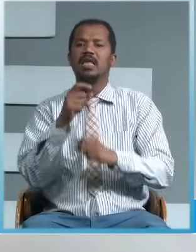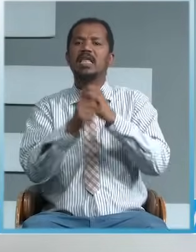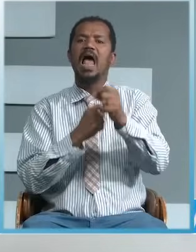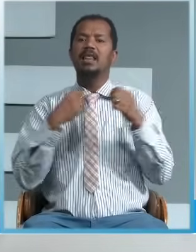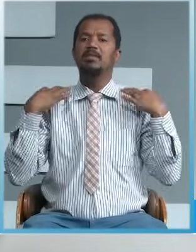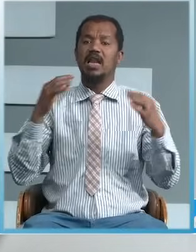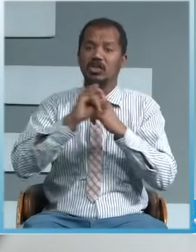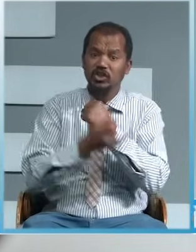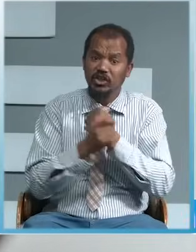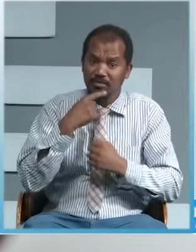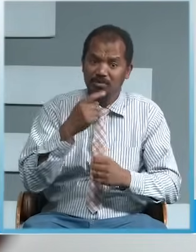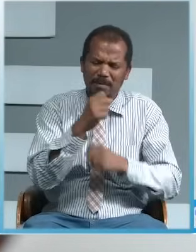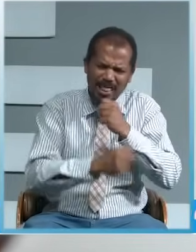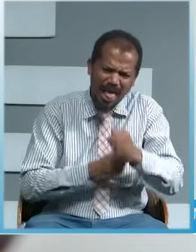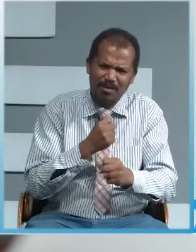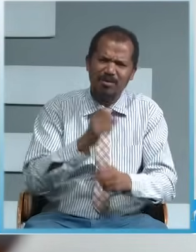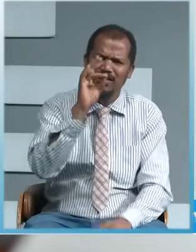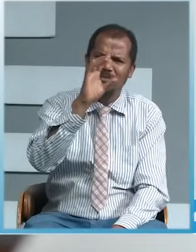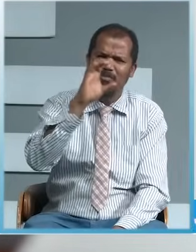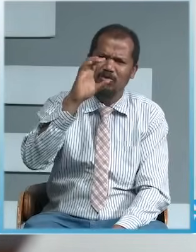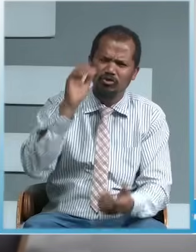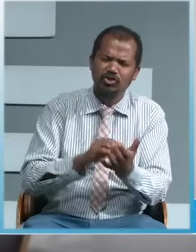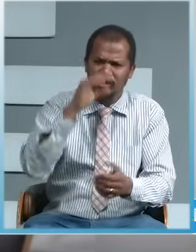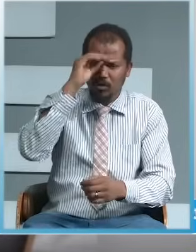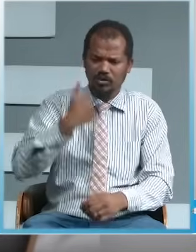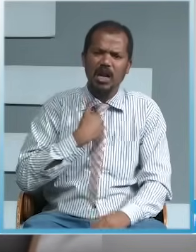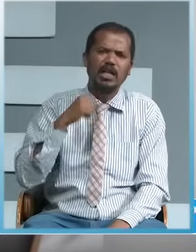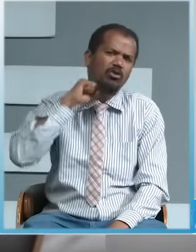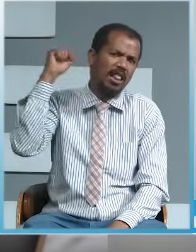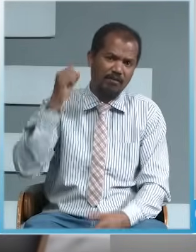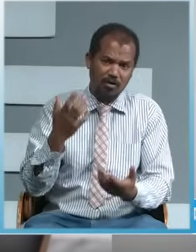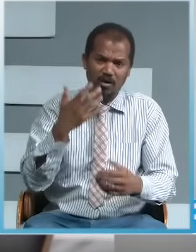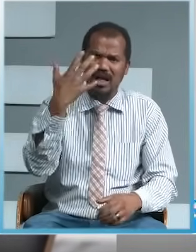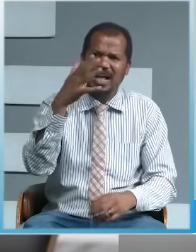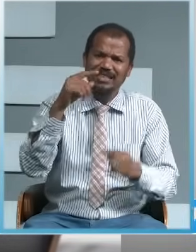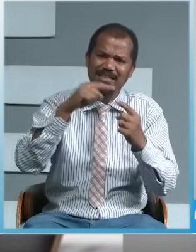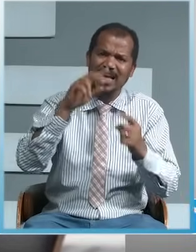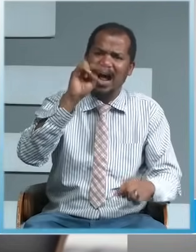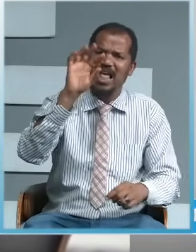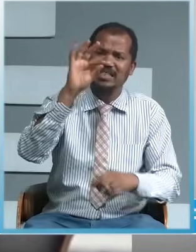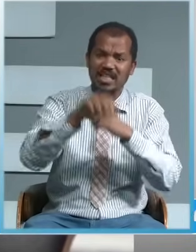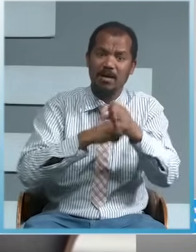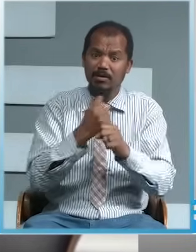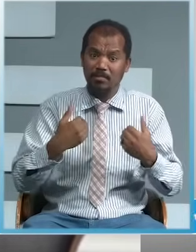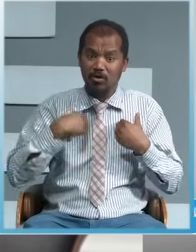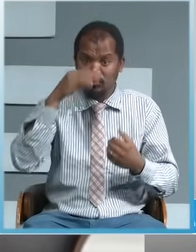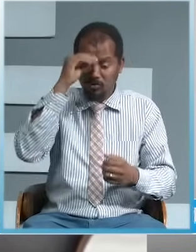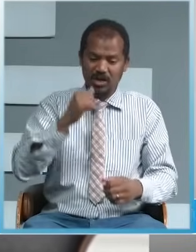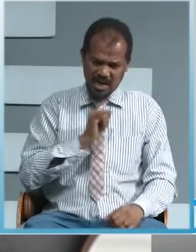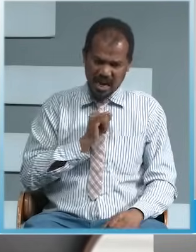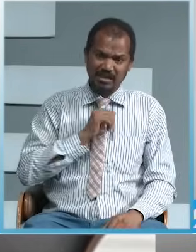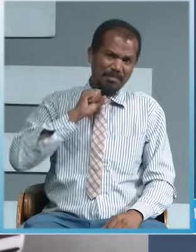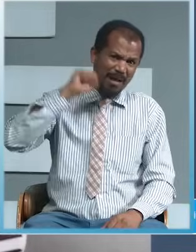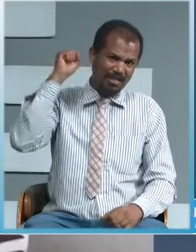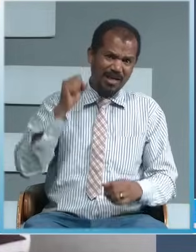يا عالم تينا رجتن دميلو بها يامتو سباه متو شي سووش راسات شوني اتفالو كا اسرامست اسكا هايزد انجامت بالو سووش